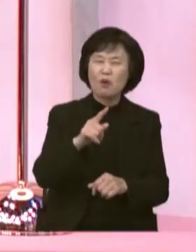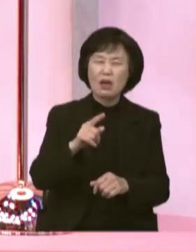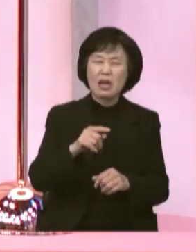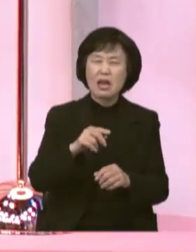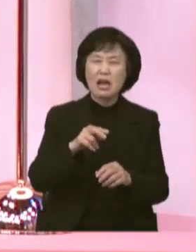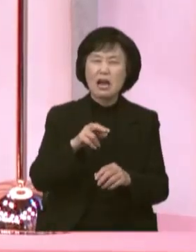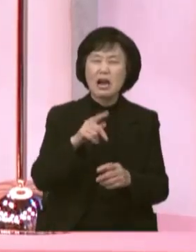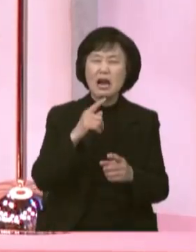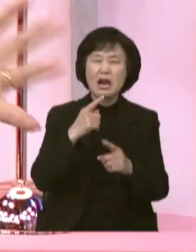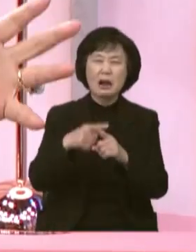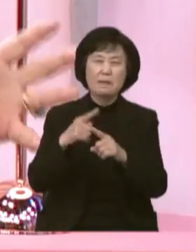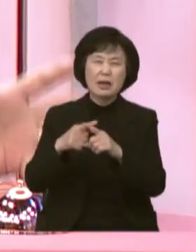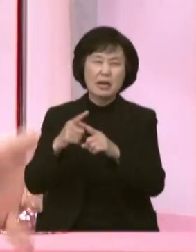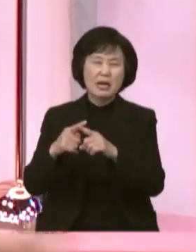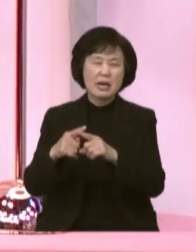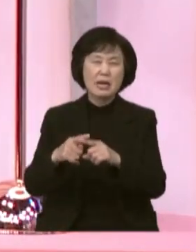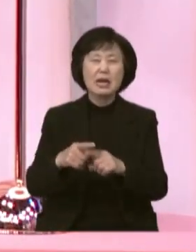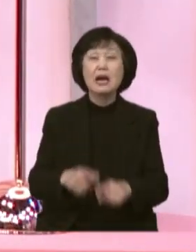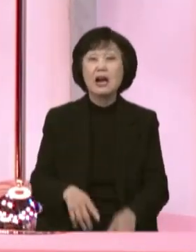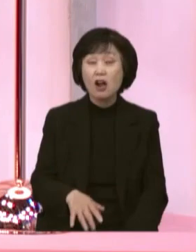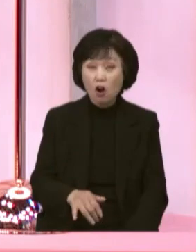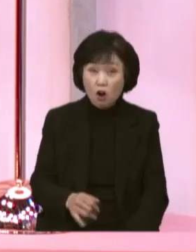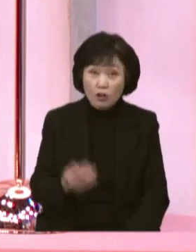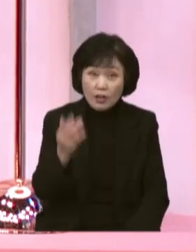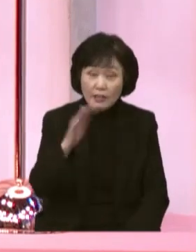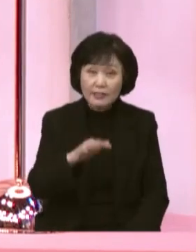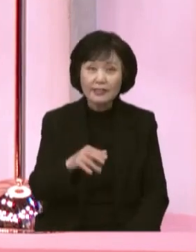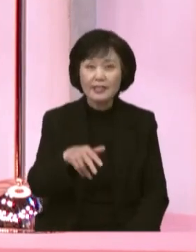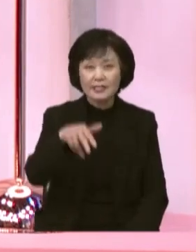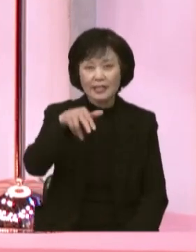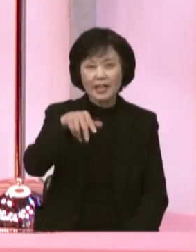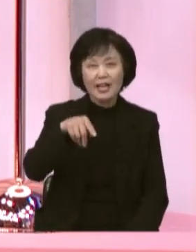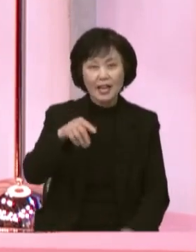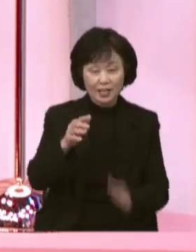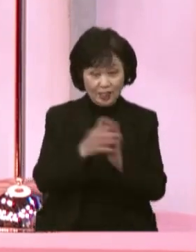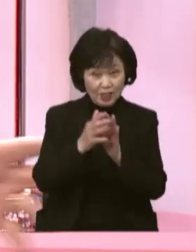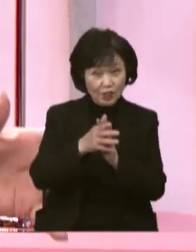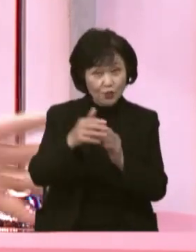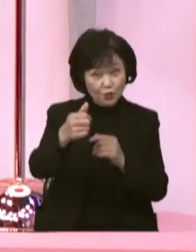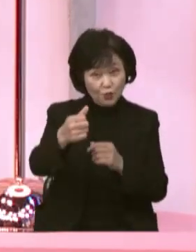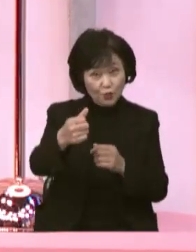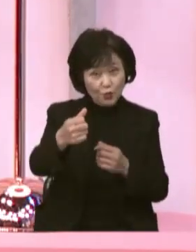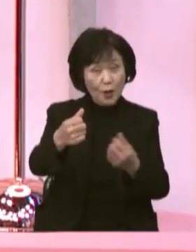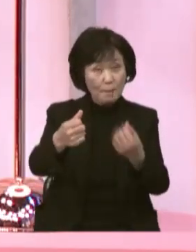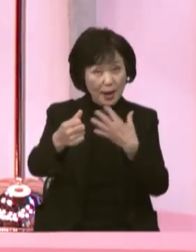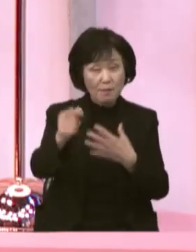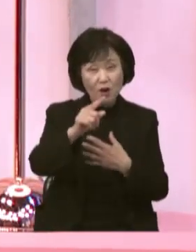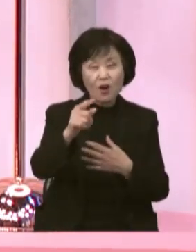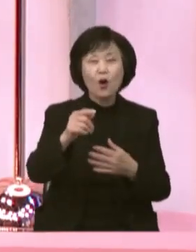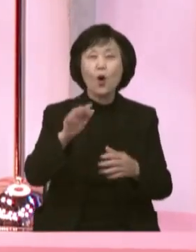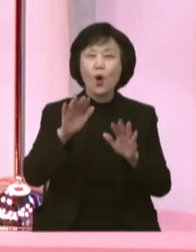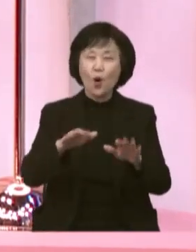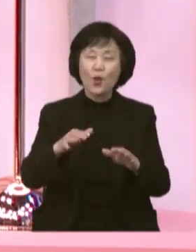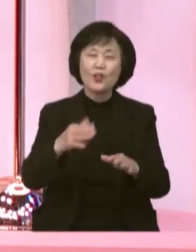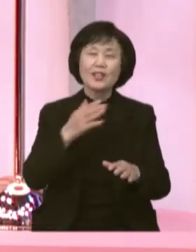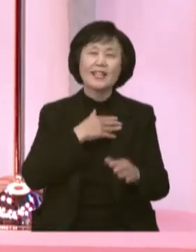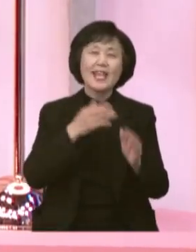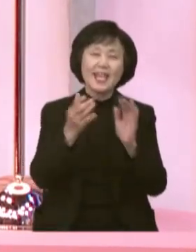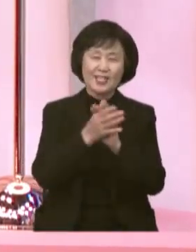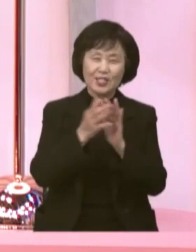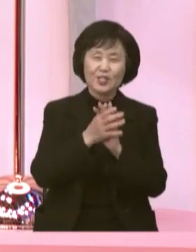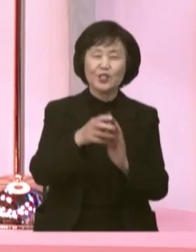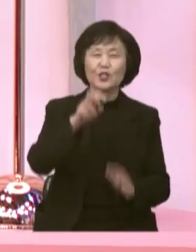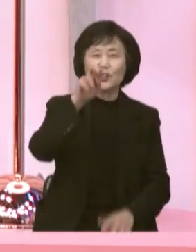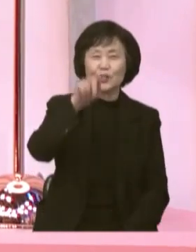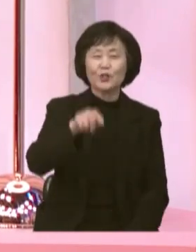그 한번 모셔볼까요? 그러니까 뭐 난리가 났잖아. 그러면 내가 몇백 명, 몇천 명 앞에서도 이거로 다 죽인 사람인데 잘나 빠진